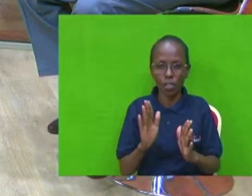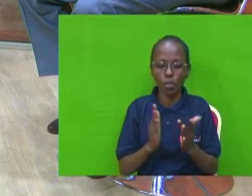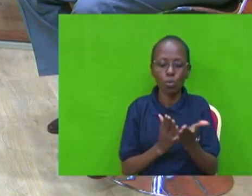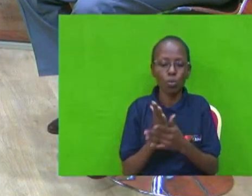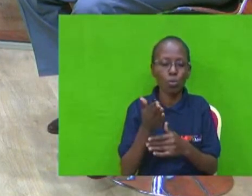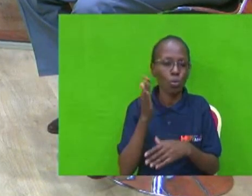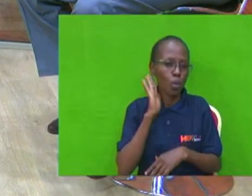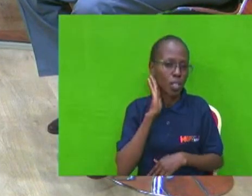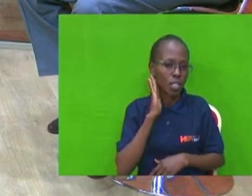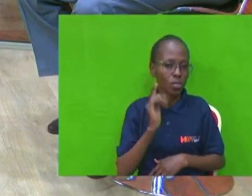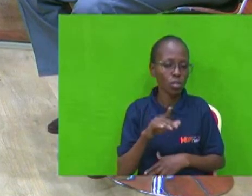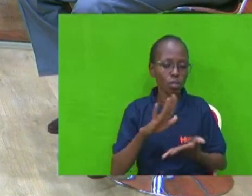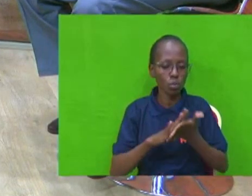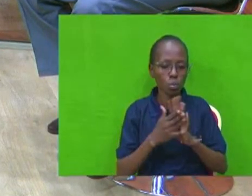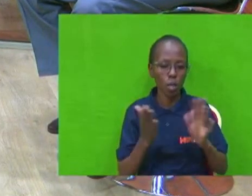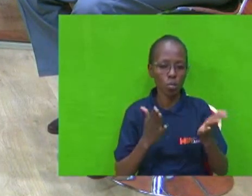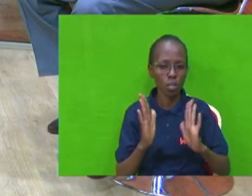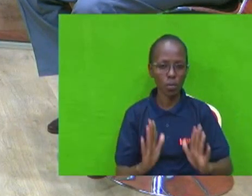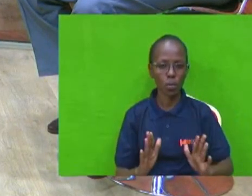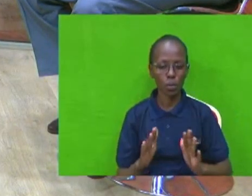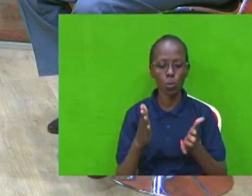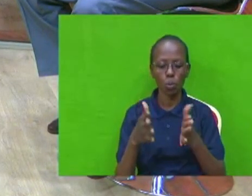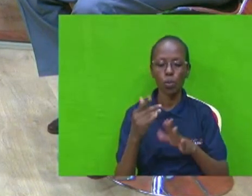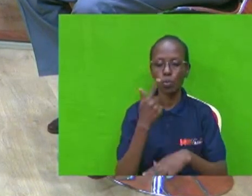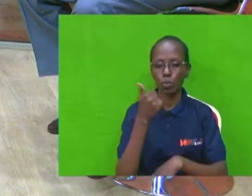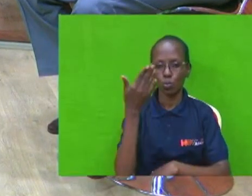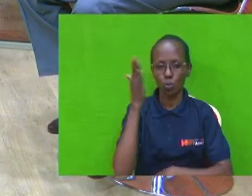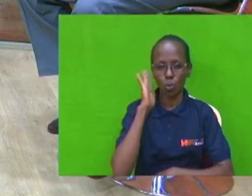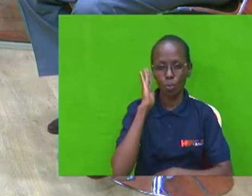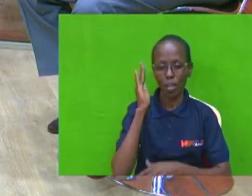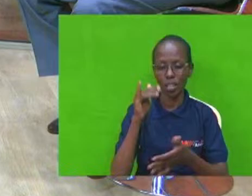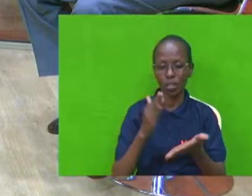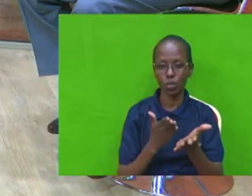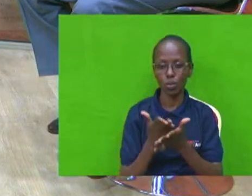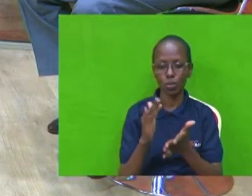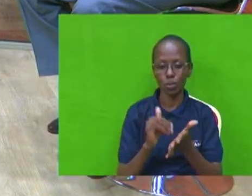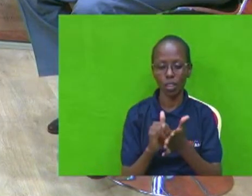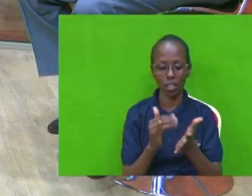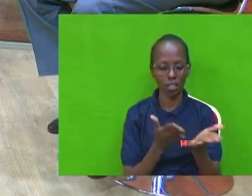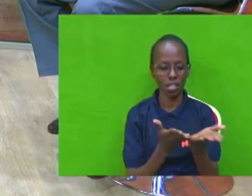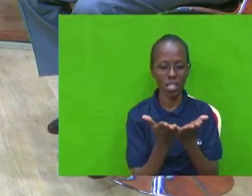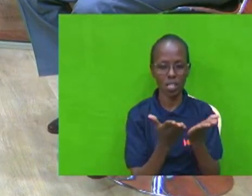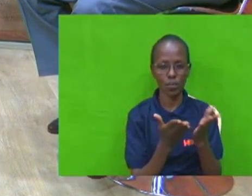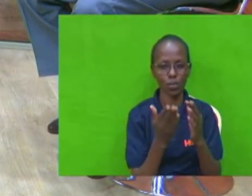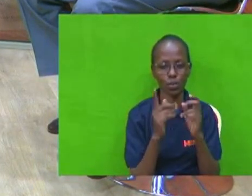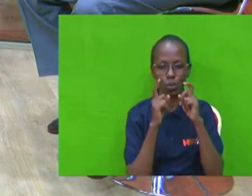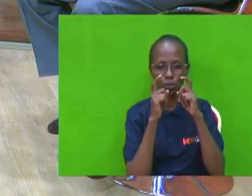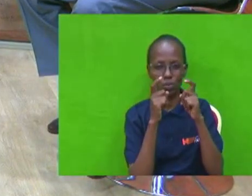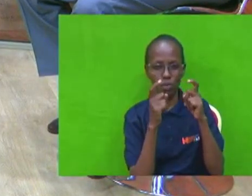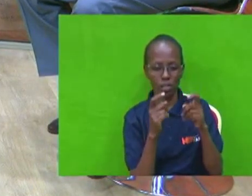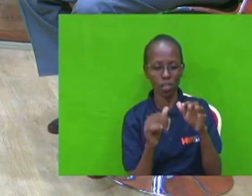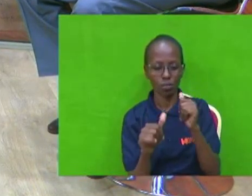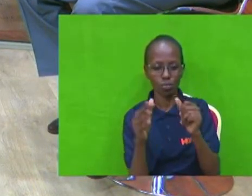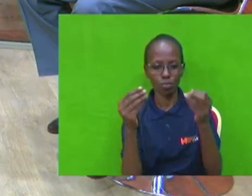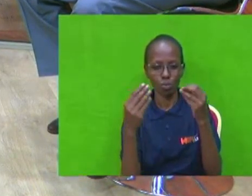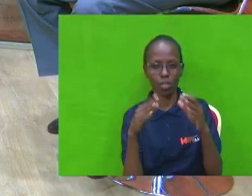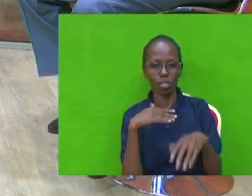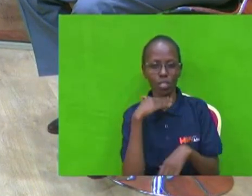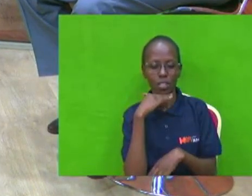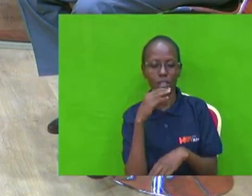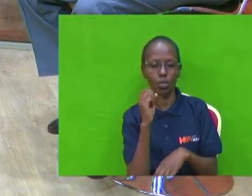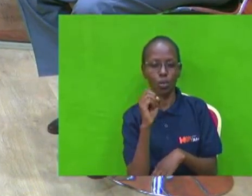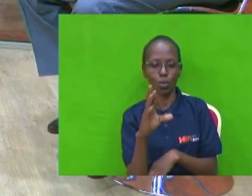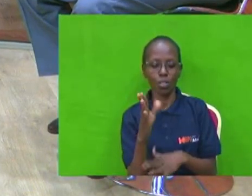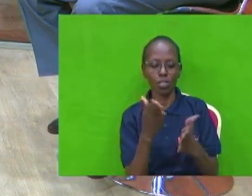kumtii mmekuwa watumwa wake yule ambaye mnamtii. Ndio. Kwamba ni utumishi wa dhambi uletao mauti au kwamba